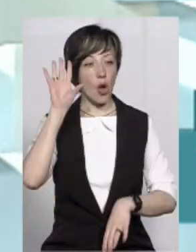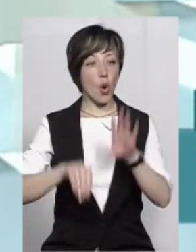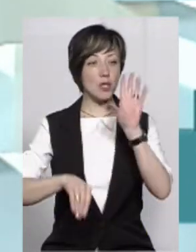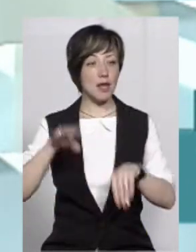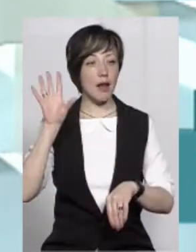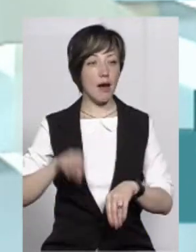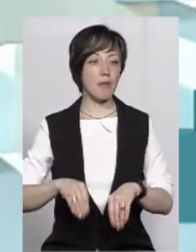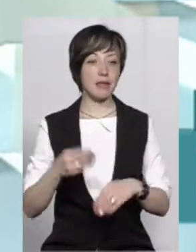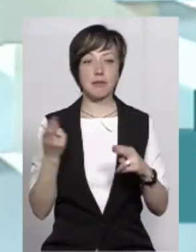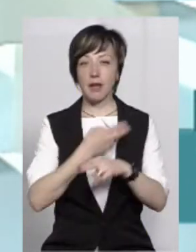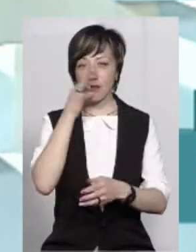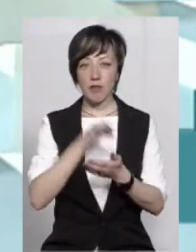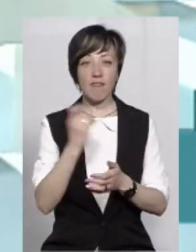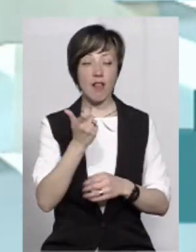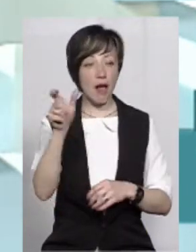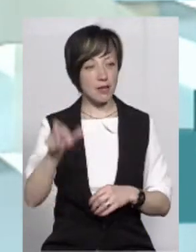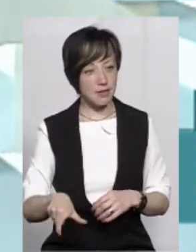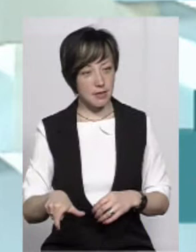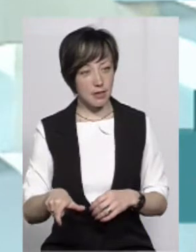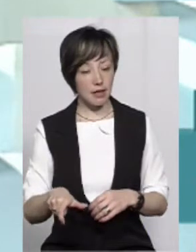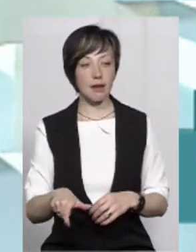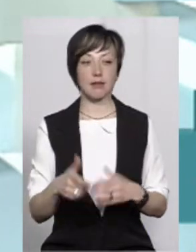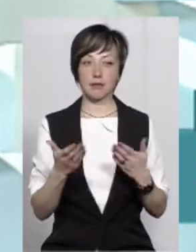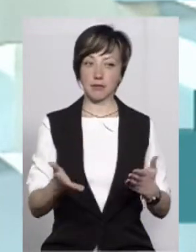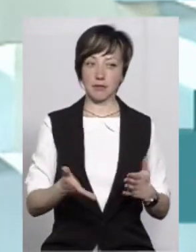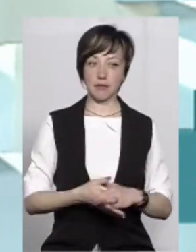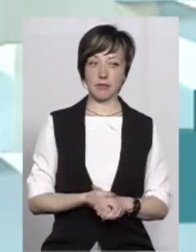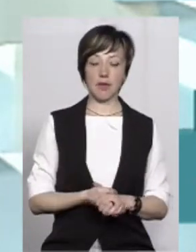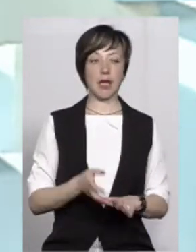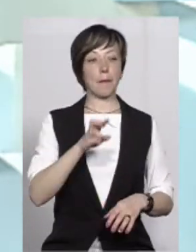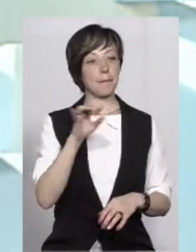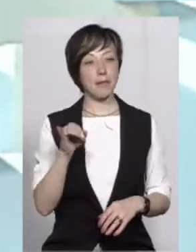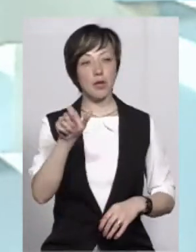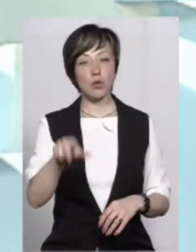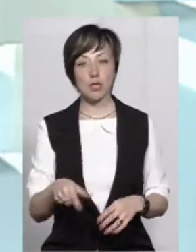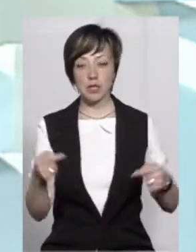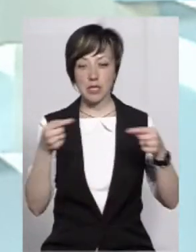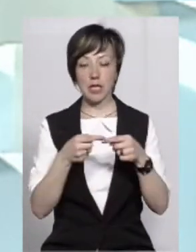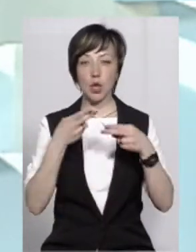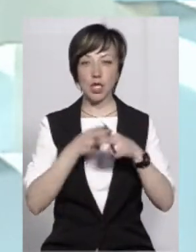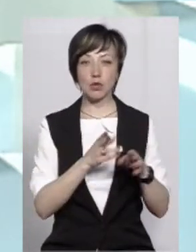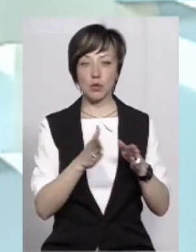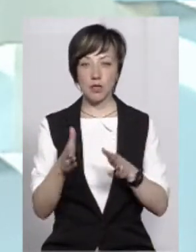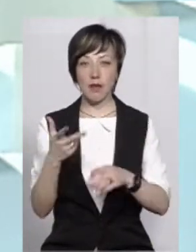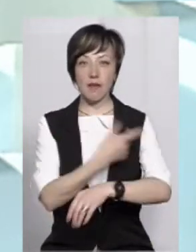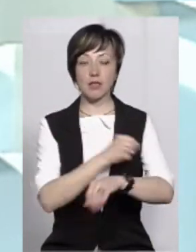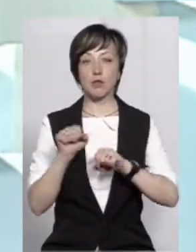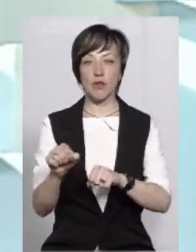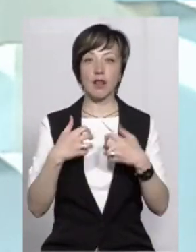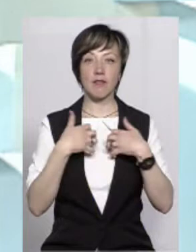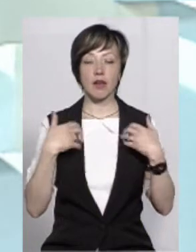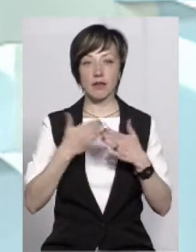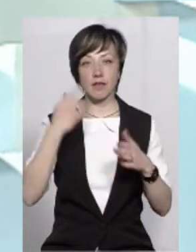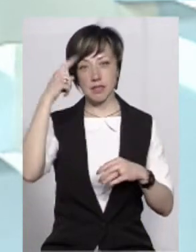розхлябаність і безвідповідальність власника, тобто людини. Якби людина згідно інструкції вакцинувала тварину